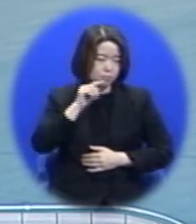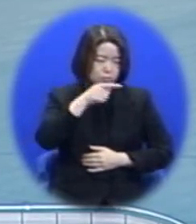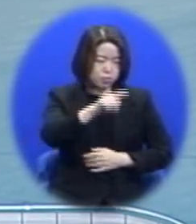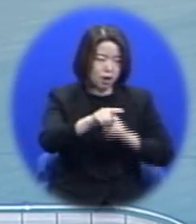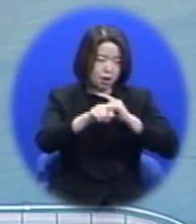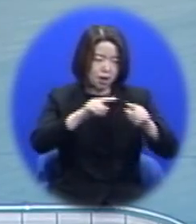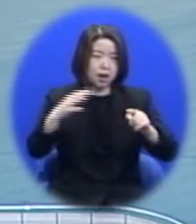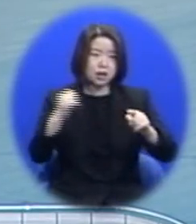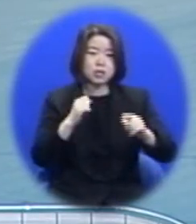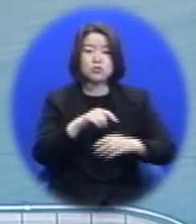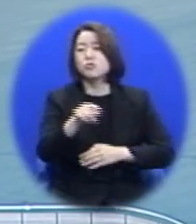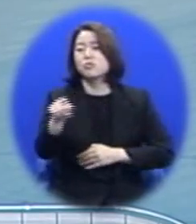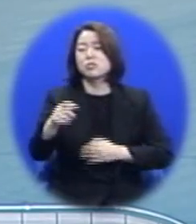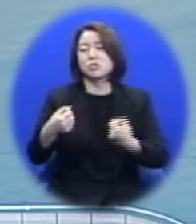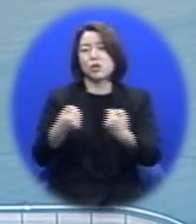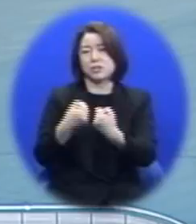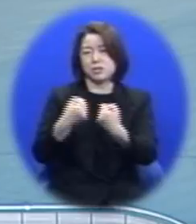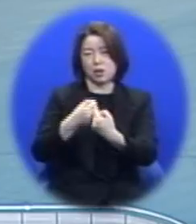그들과 싸우겠다.